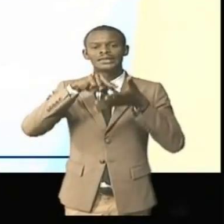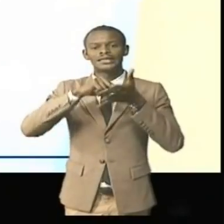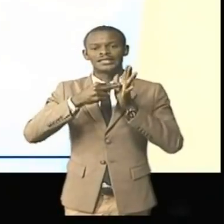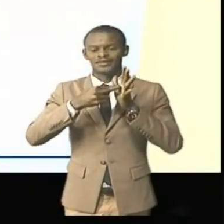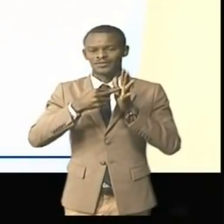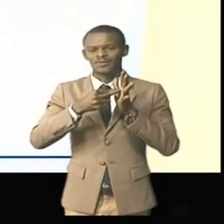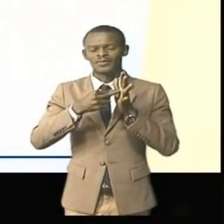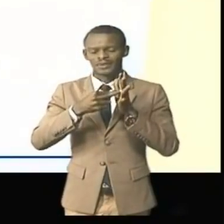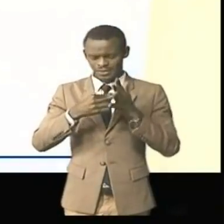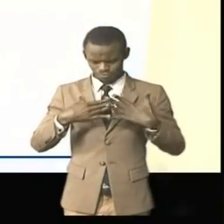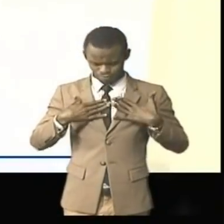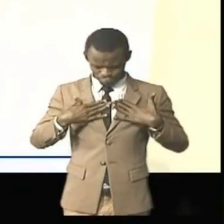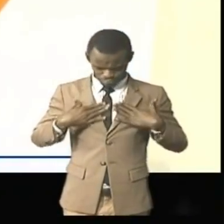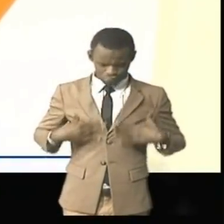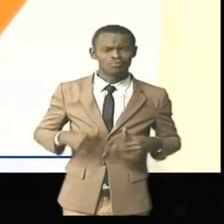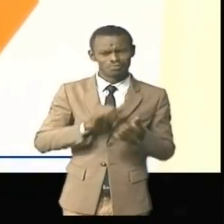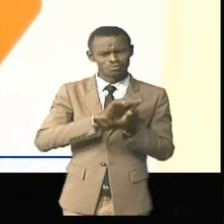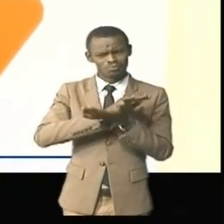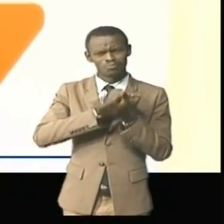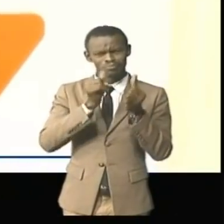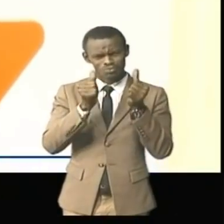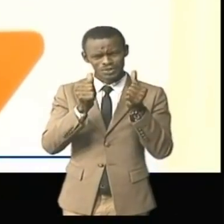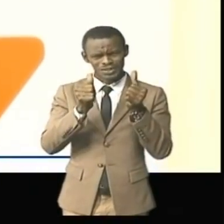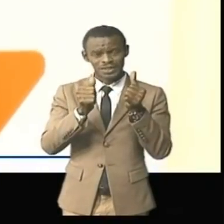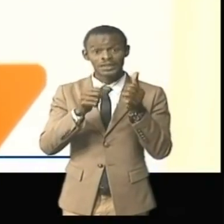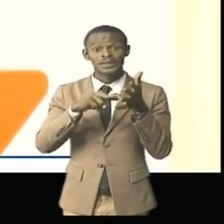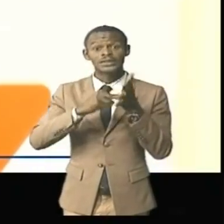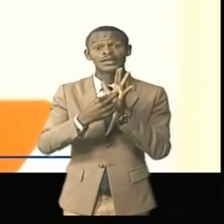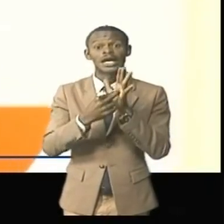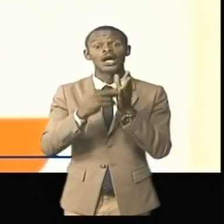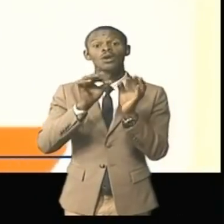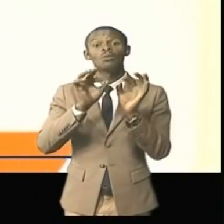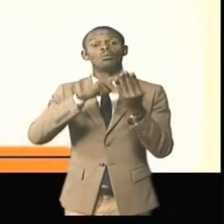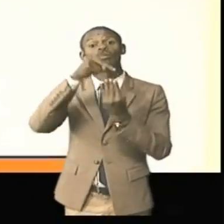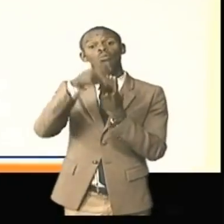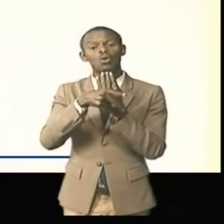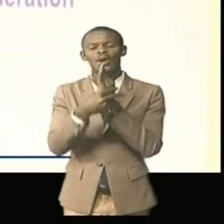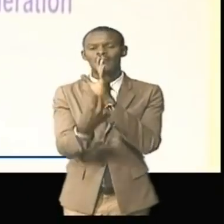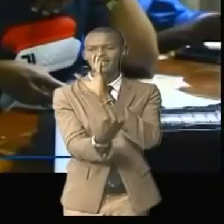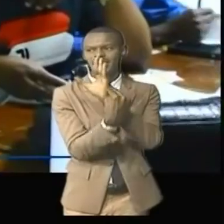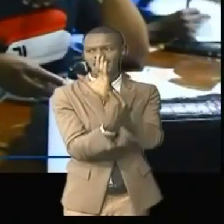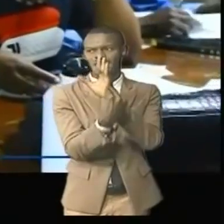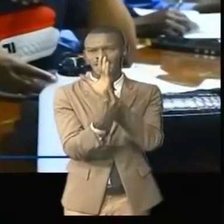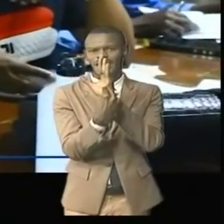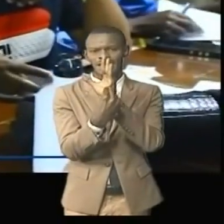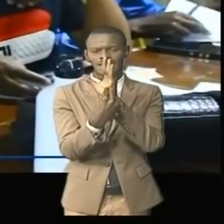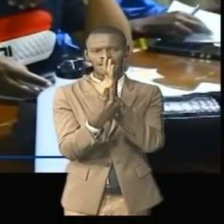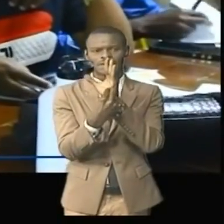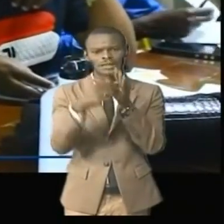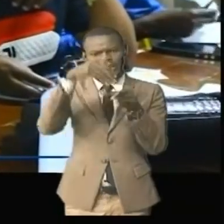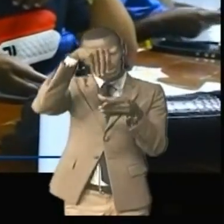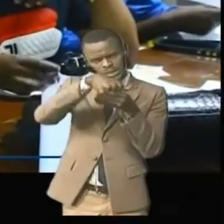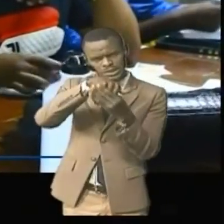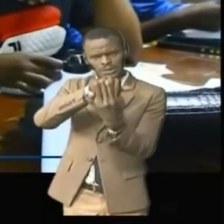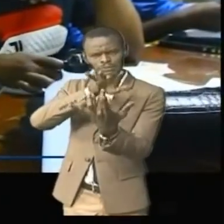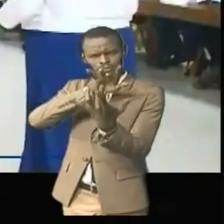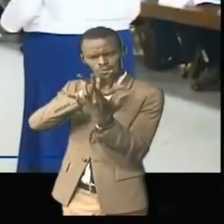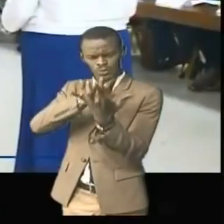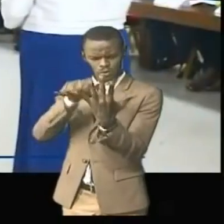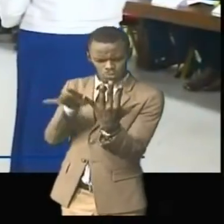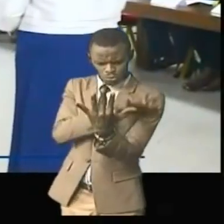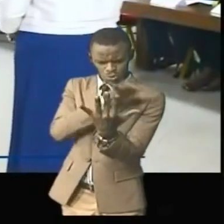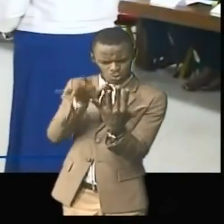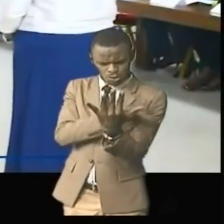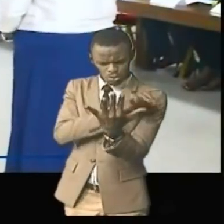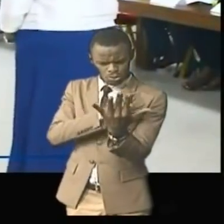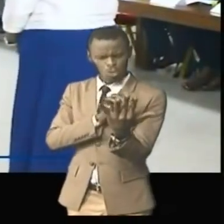une application de télémédecine mise en place à l'aide de l'outil électronique Internet ou Android pour faciliter l'accès